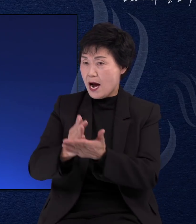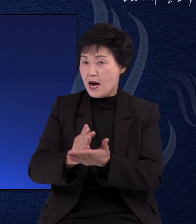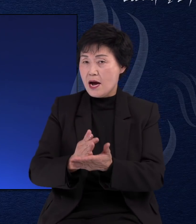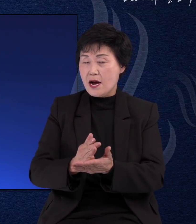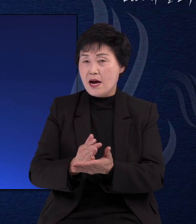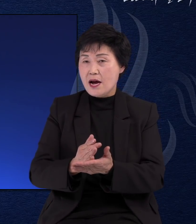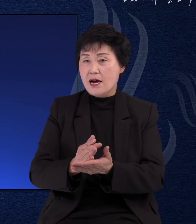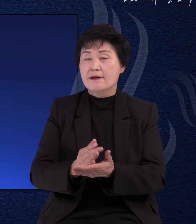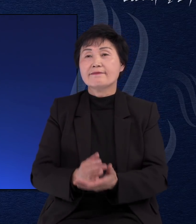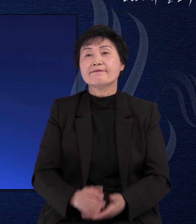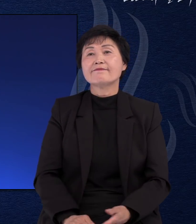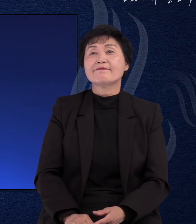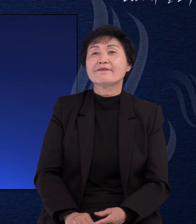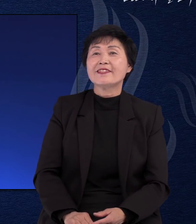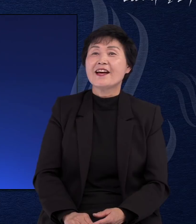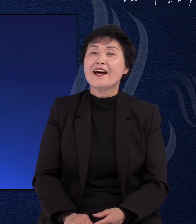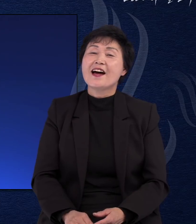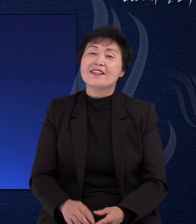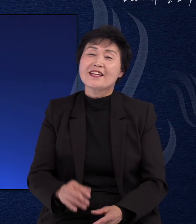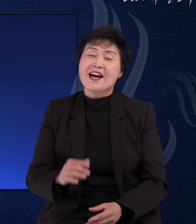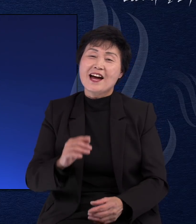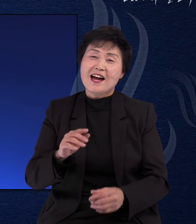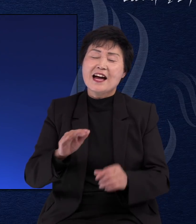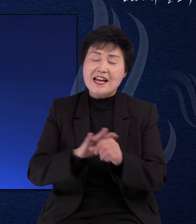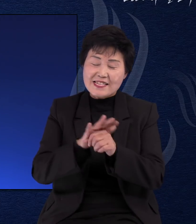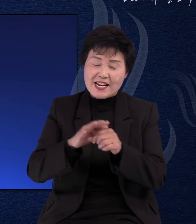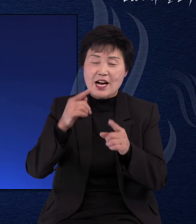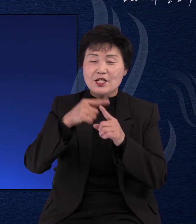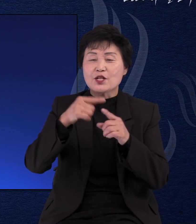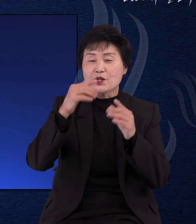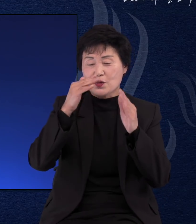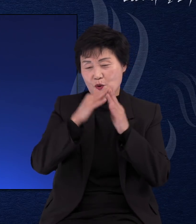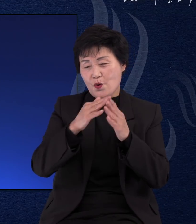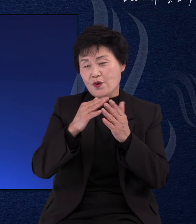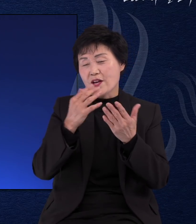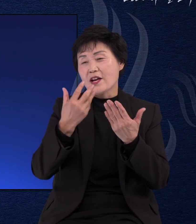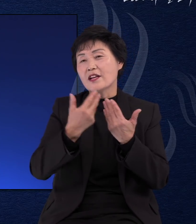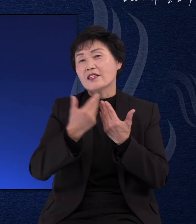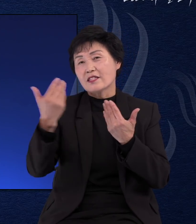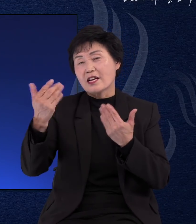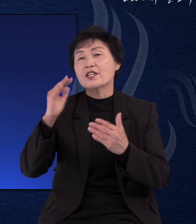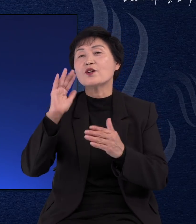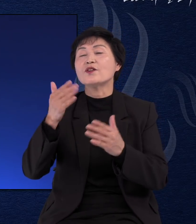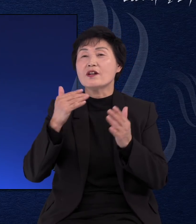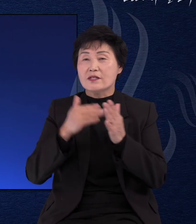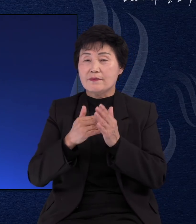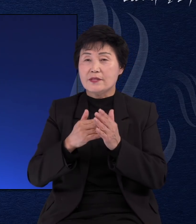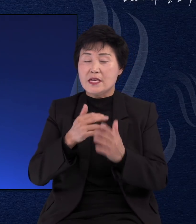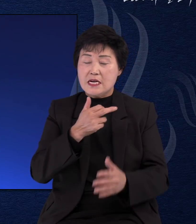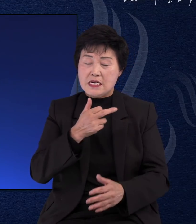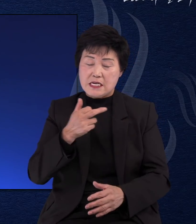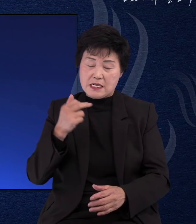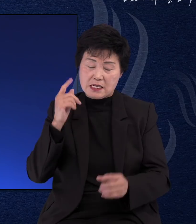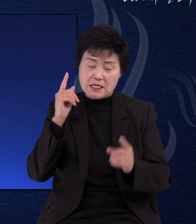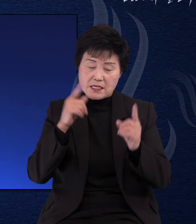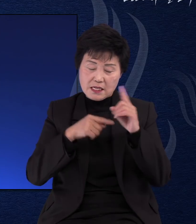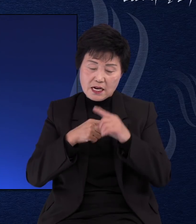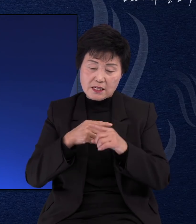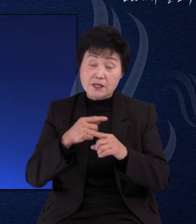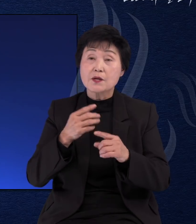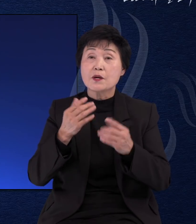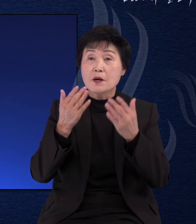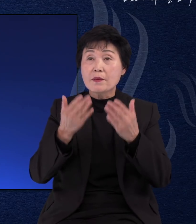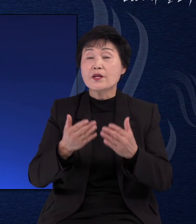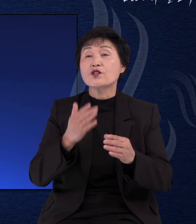제가 할 수 없이 그 정든교회를 떠나게 되었습니다. 저에게 있어서는 너무나도 큰 상처였는데 수년이 지나고 기도